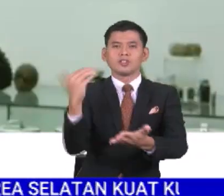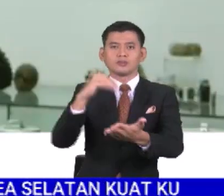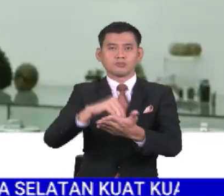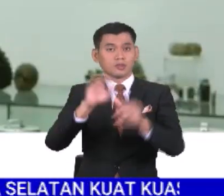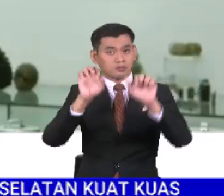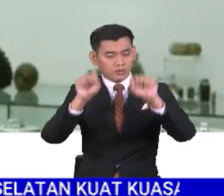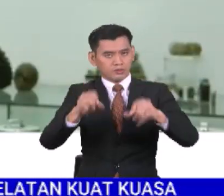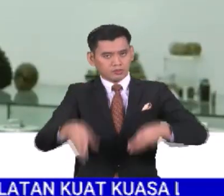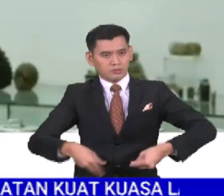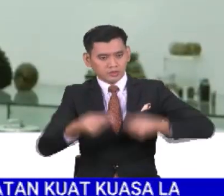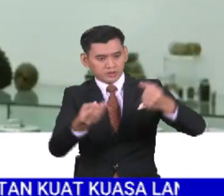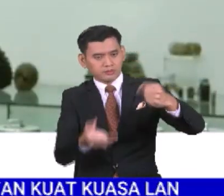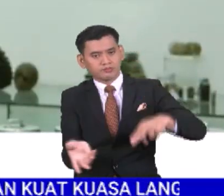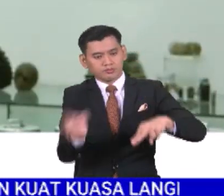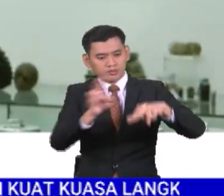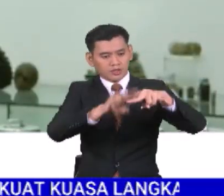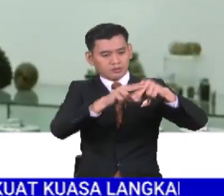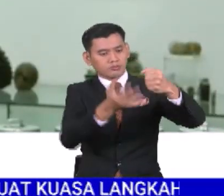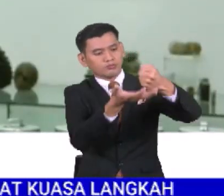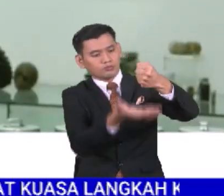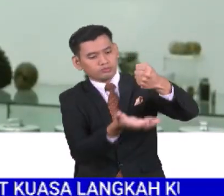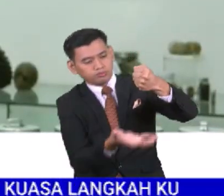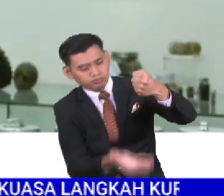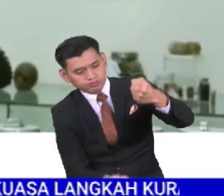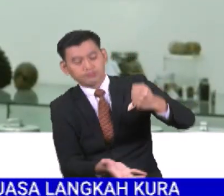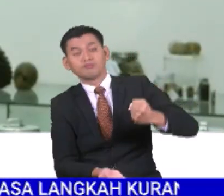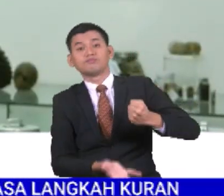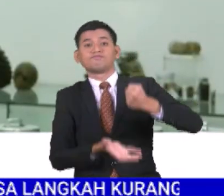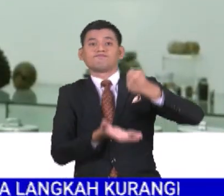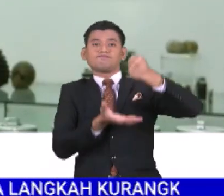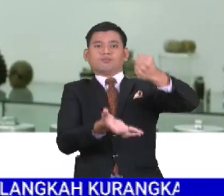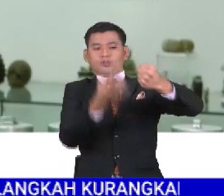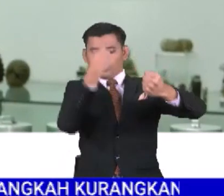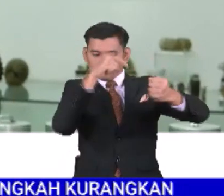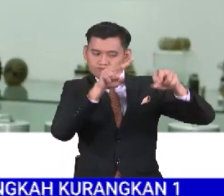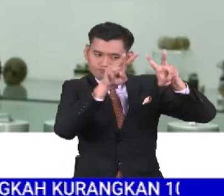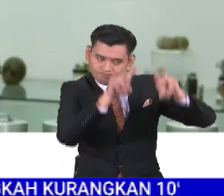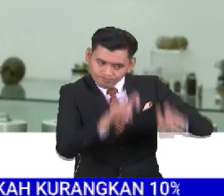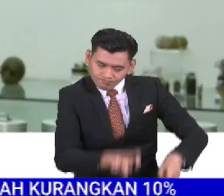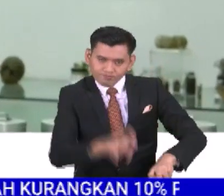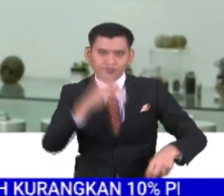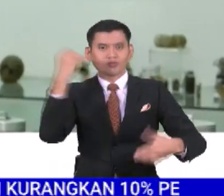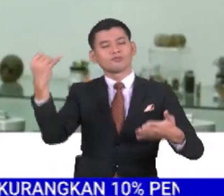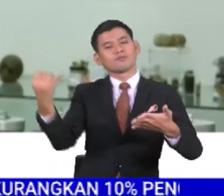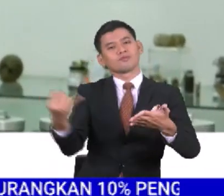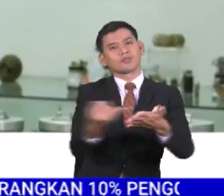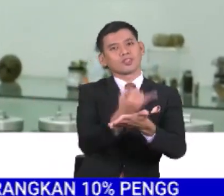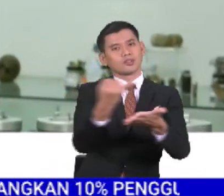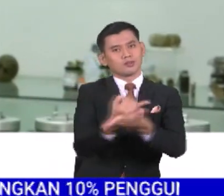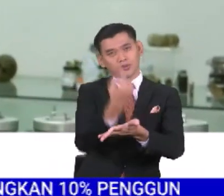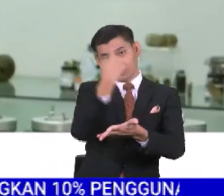peruntukan untuk penyelidikan dan inovasi